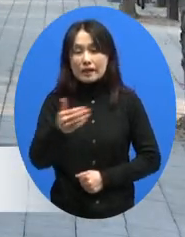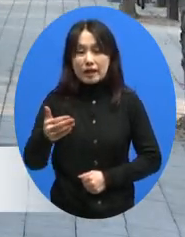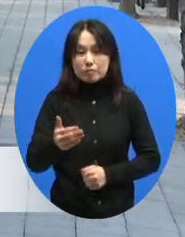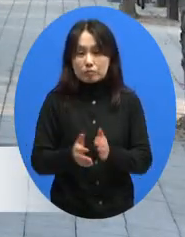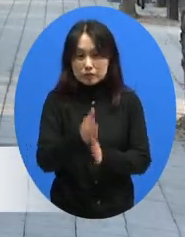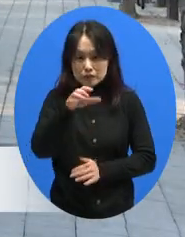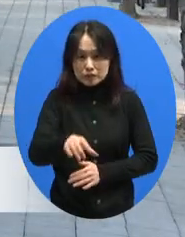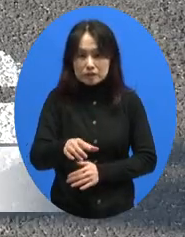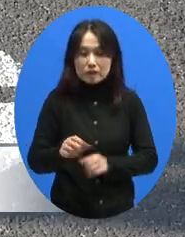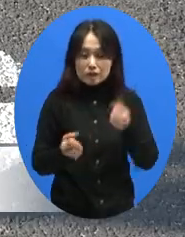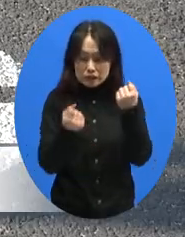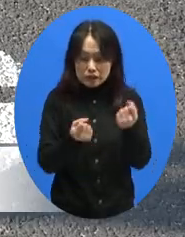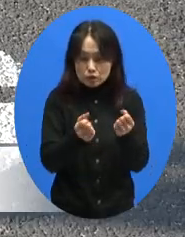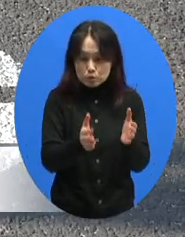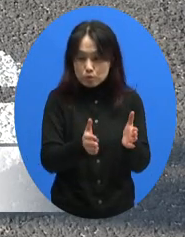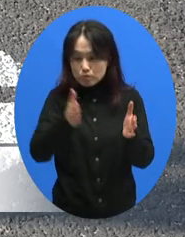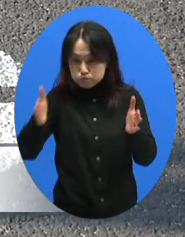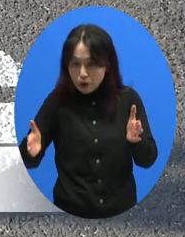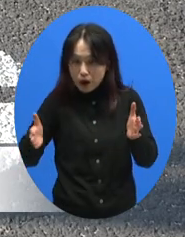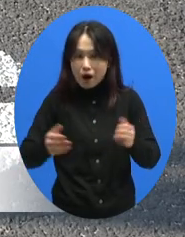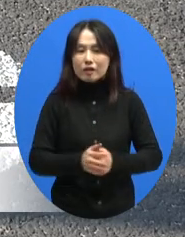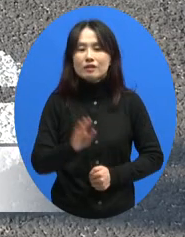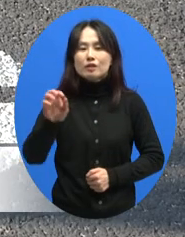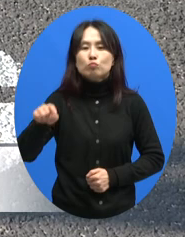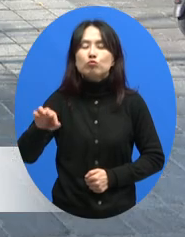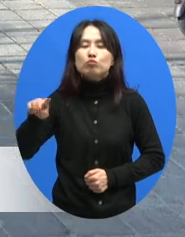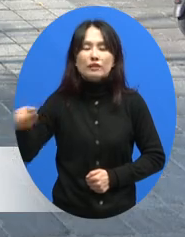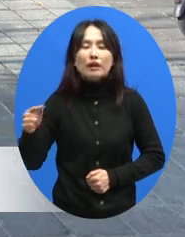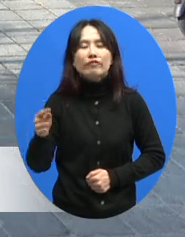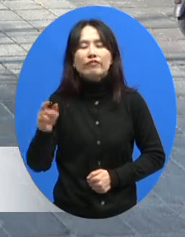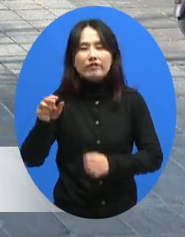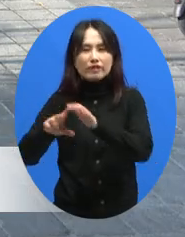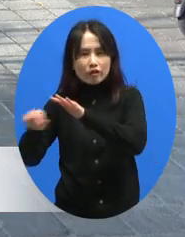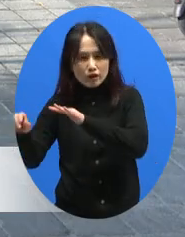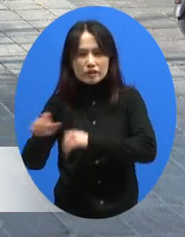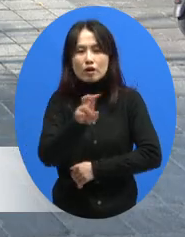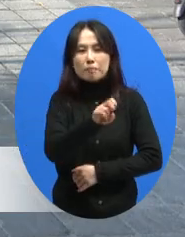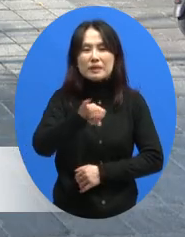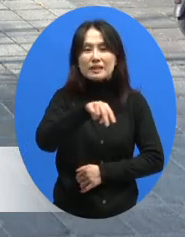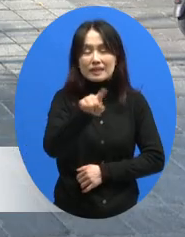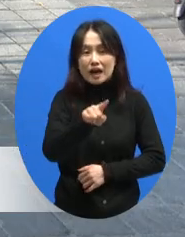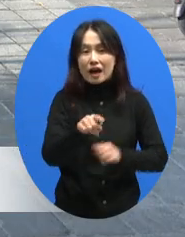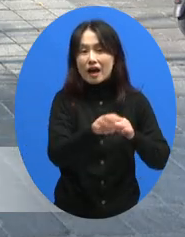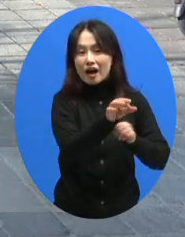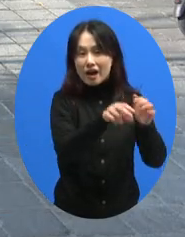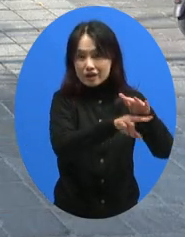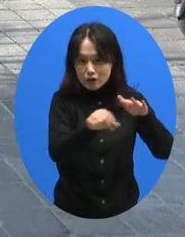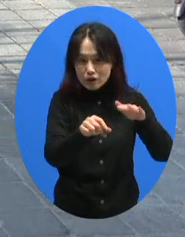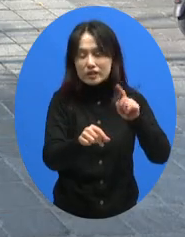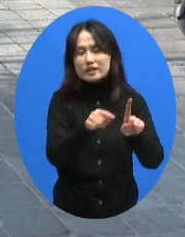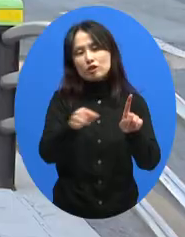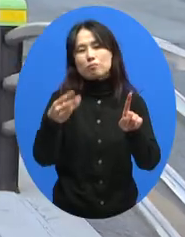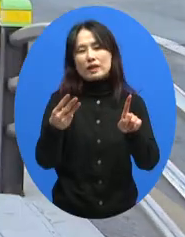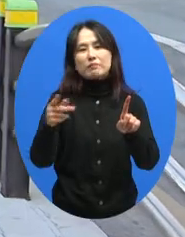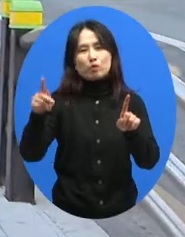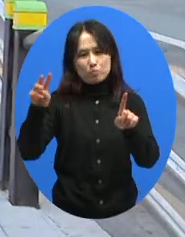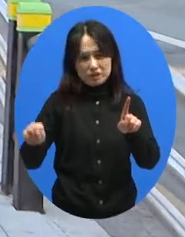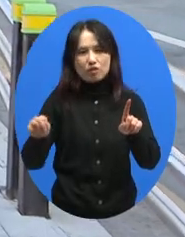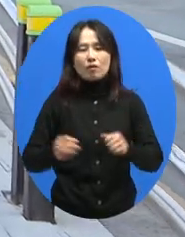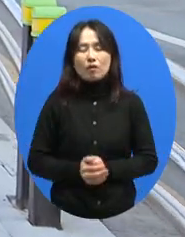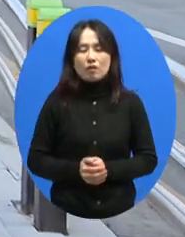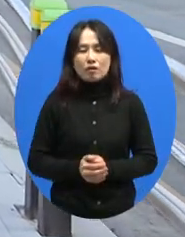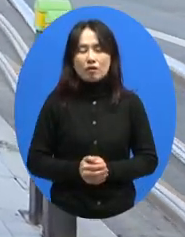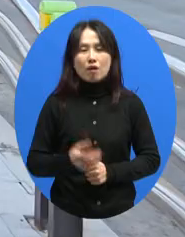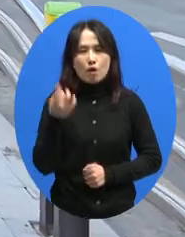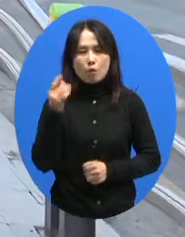자전거 도로를 확장했습니다. 하남 풍산역에서 미사역까지 약 1.3km 구간입니다. 115cm였던